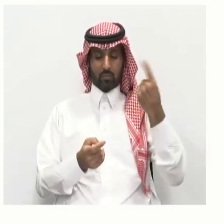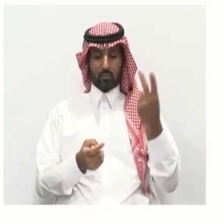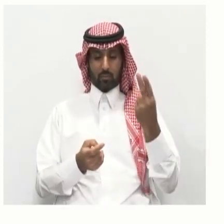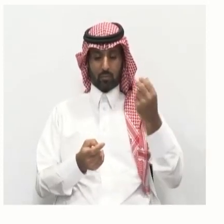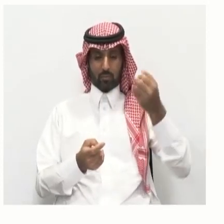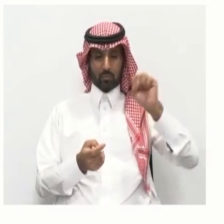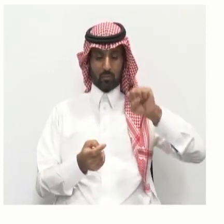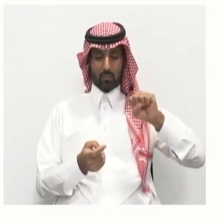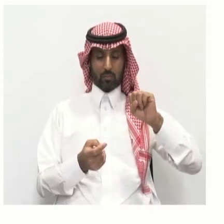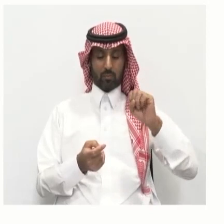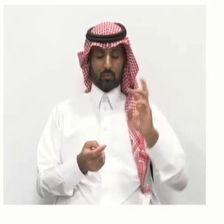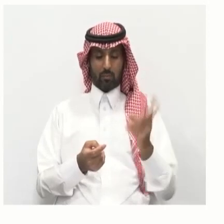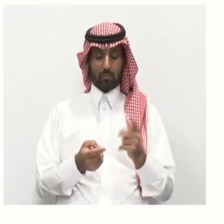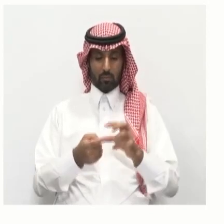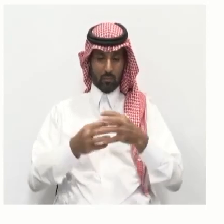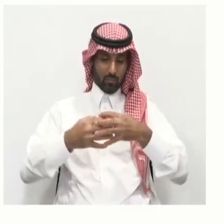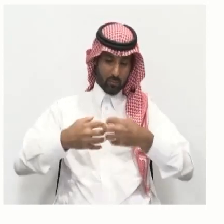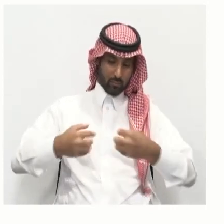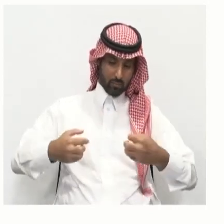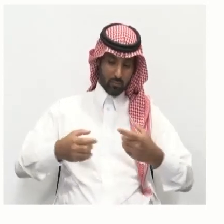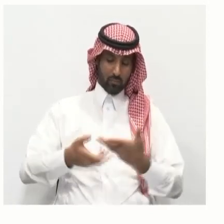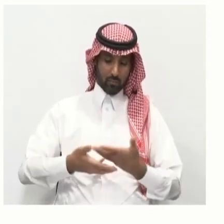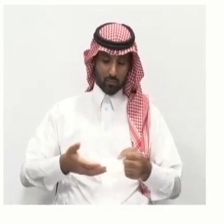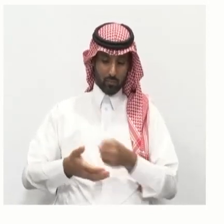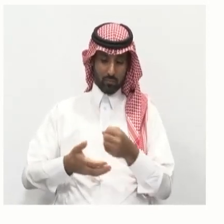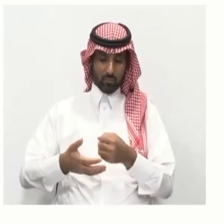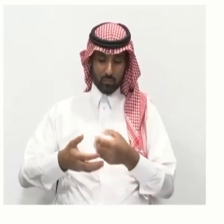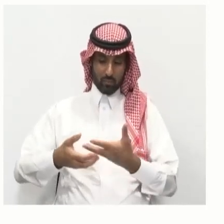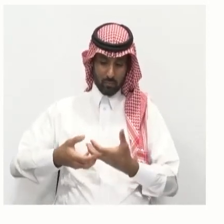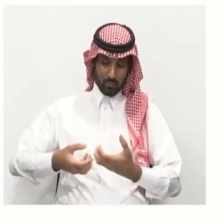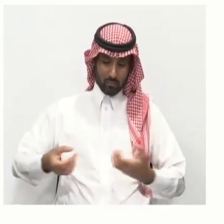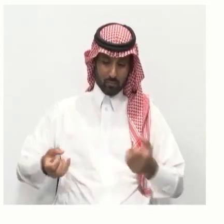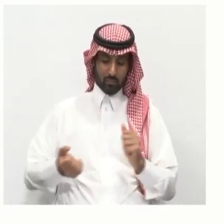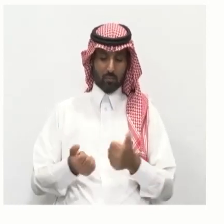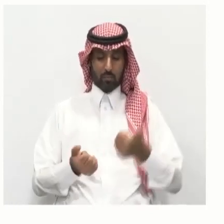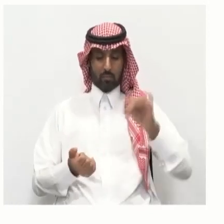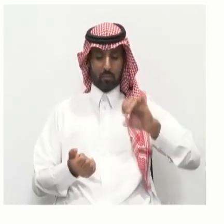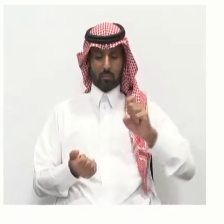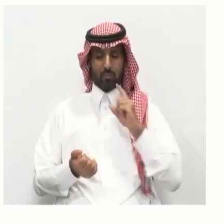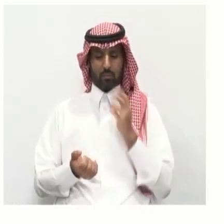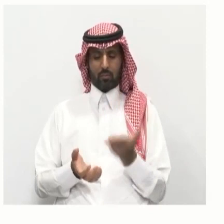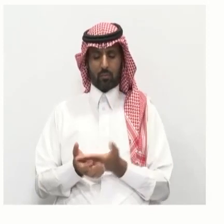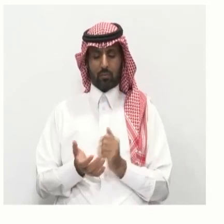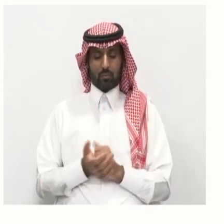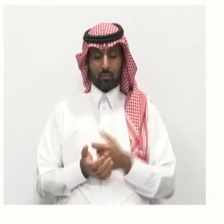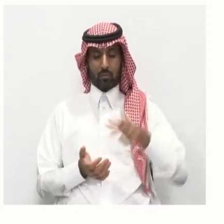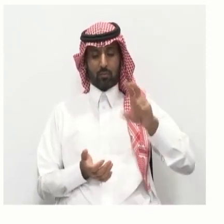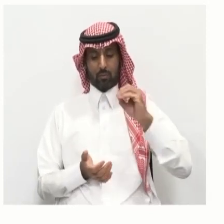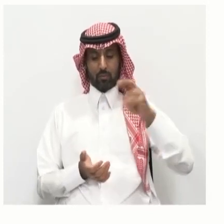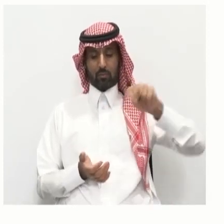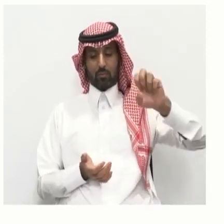اس لاب نفكك الى ايون صوديوم وايون كبريت الصوديوم